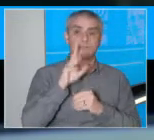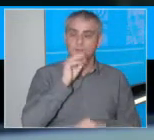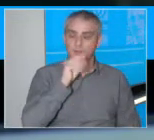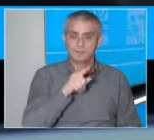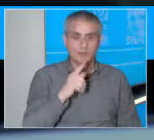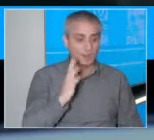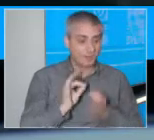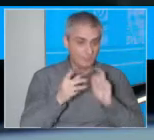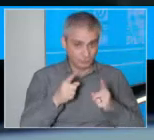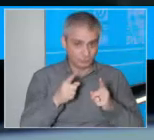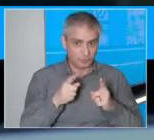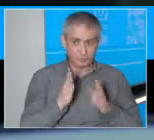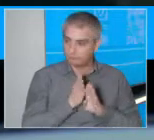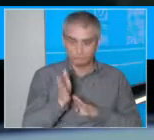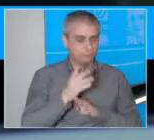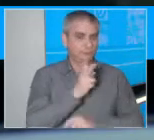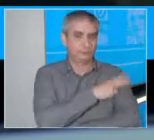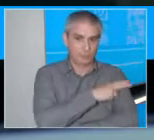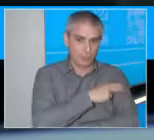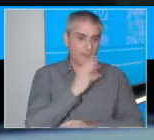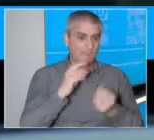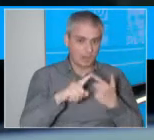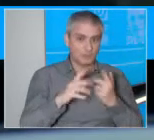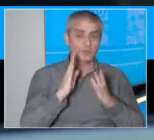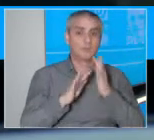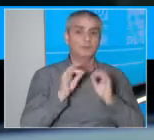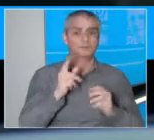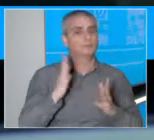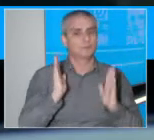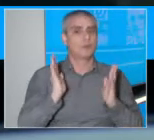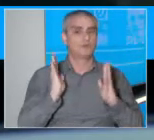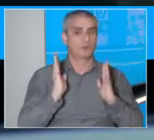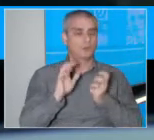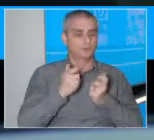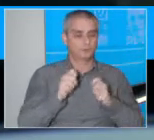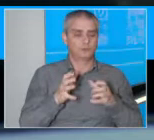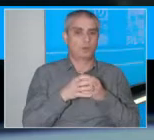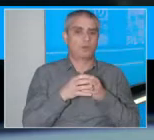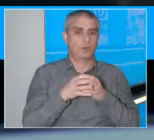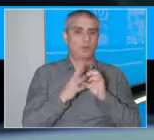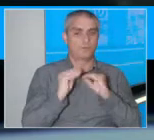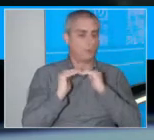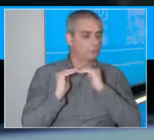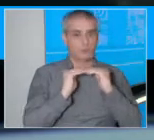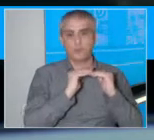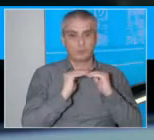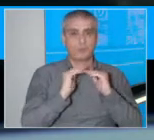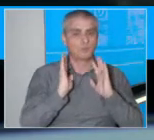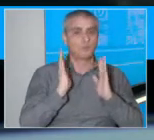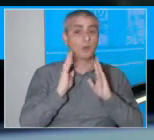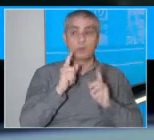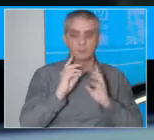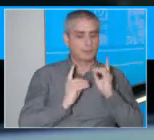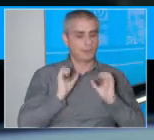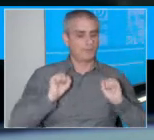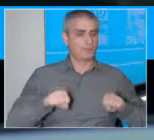מדבר על מערכת המשפט, על כל שלוחותיה, משטרה, פרקליטות, בתי משפט, זאת מערכת מאוד סגורה, מאוד הומוגנית, עם דינמיקה מאוד